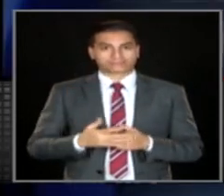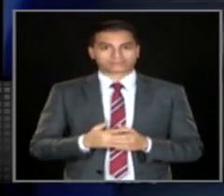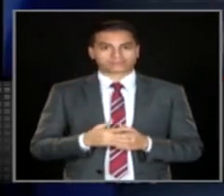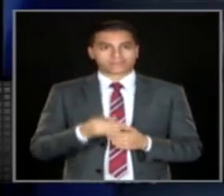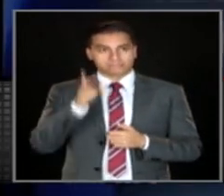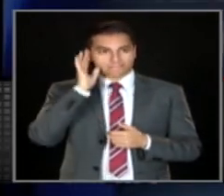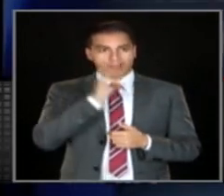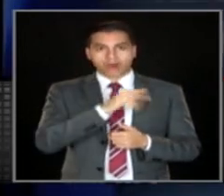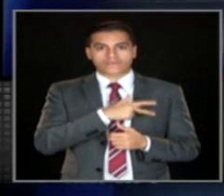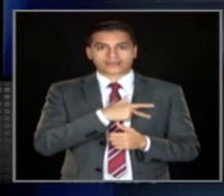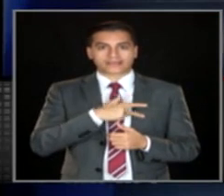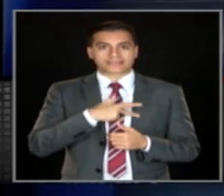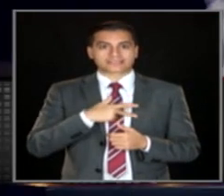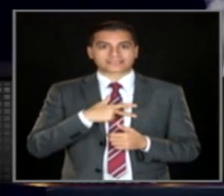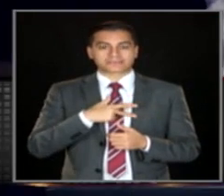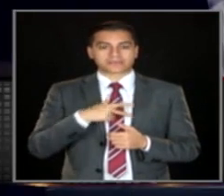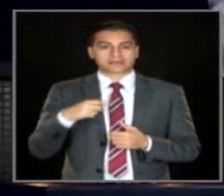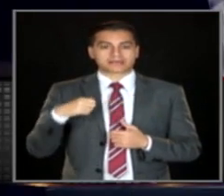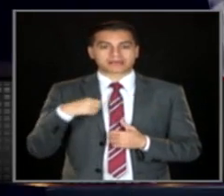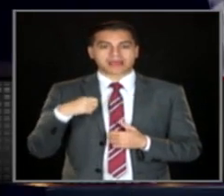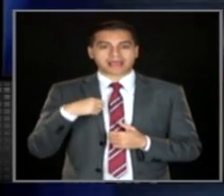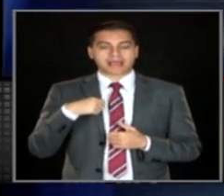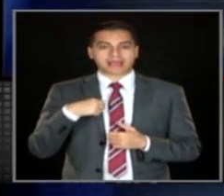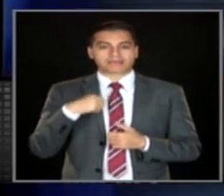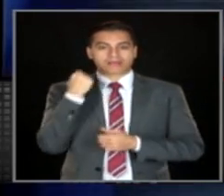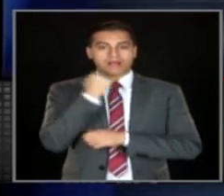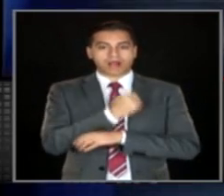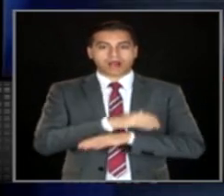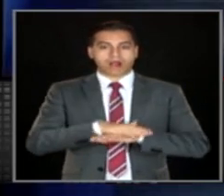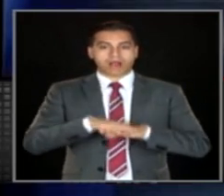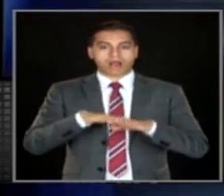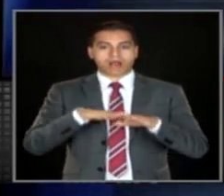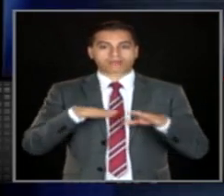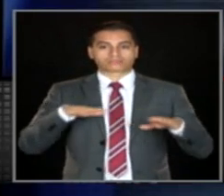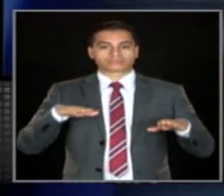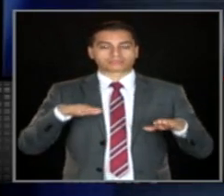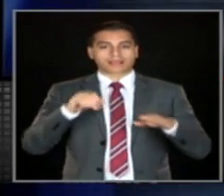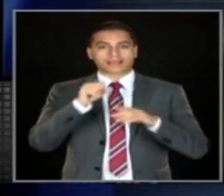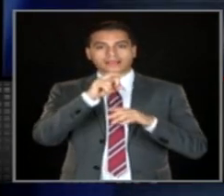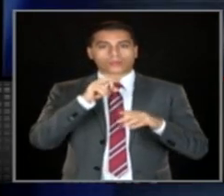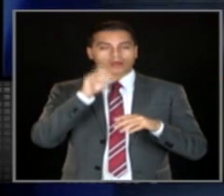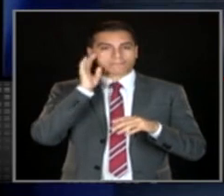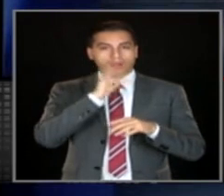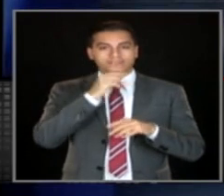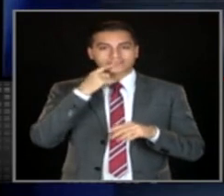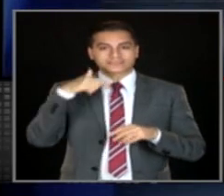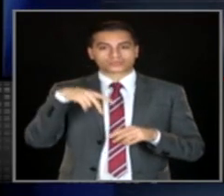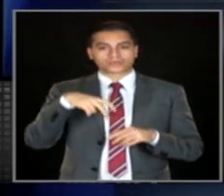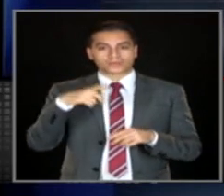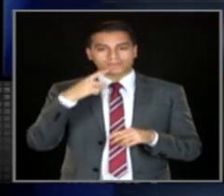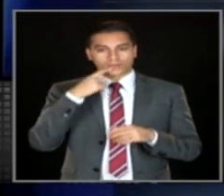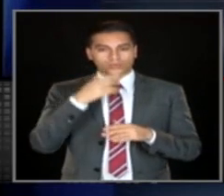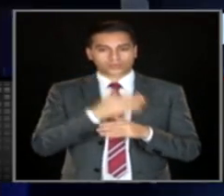كان ملقب بقاعدة السواريخ سنة 86، صح؟ 86. إجابتك؟ أنور